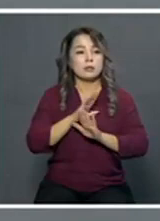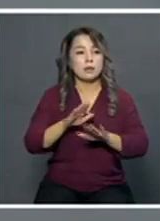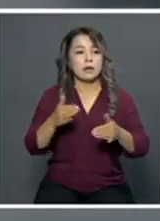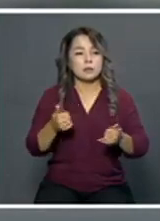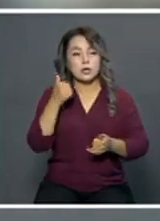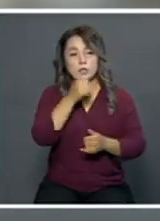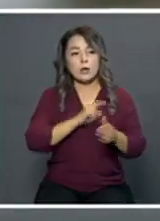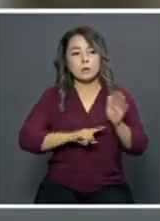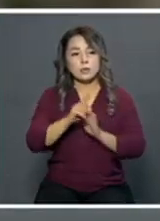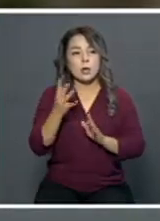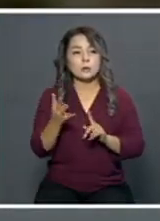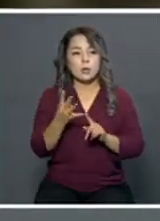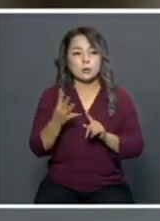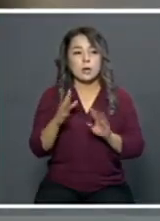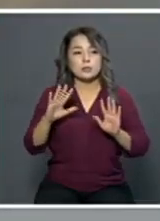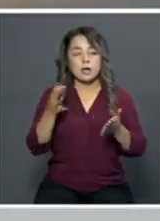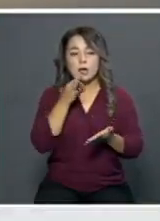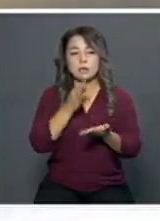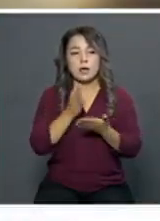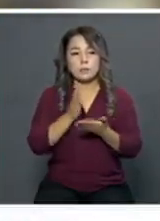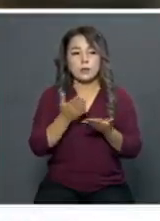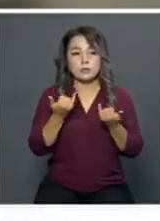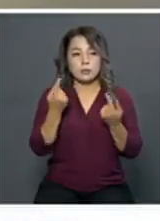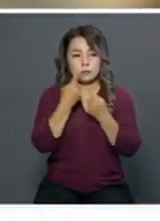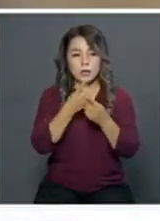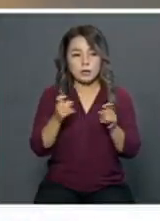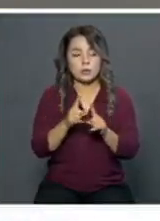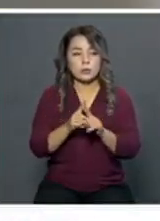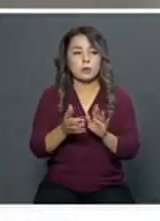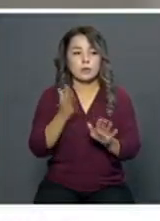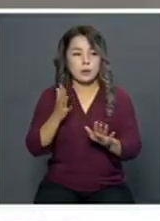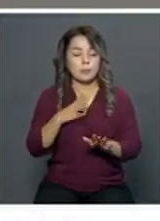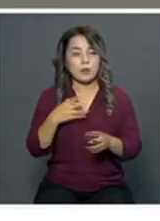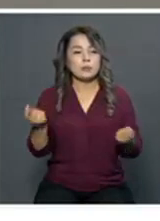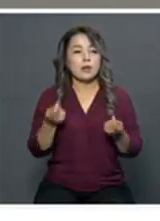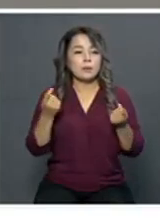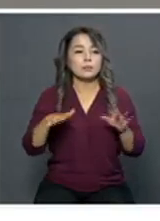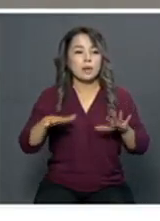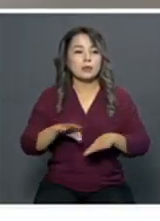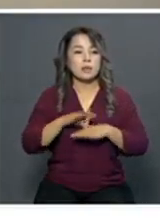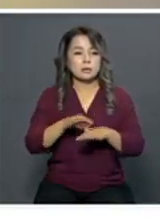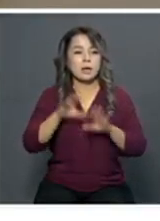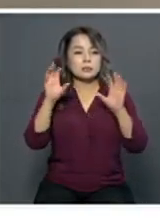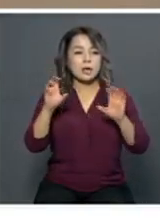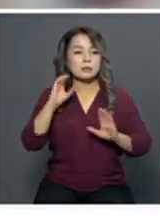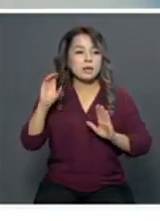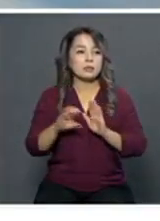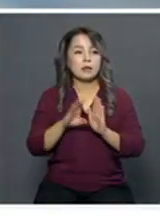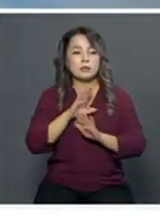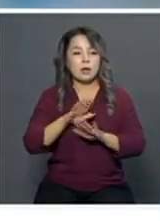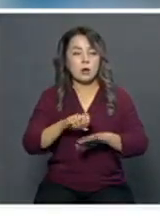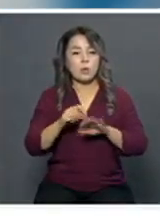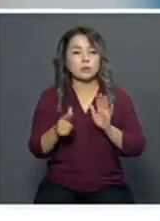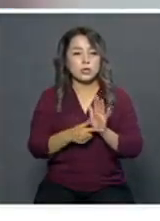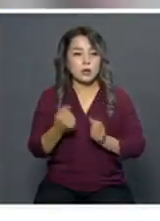жыл басынан бері тіркелген 4-ші жағдай. Мамандардың мәліметінше кезекті той шеруі кезінде заң талаптарына бағынбаған 17